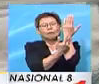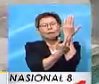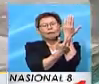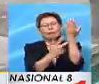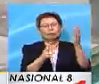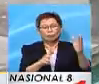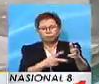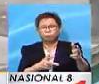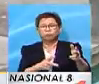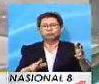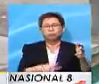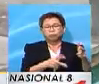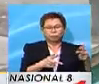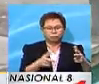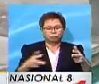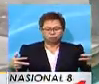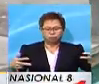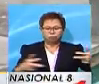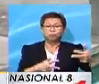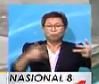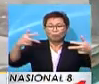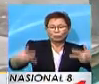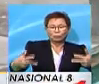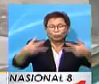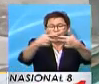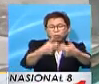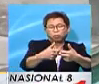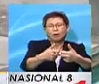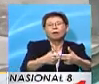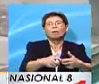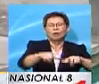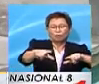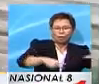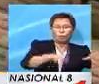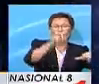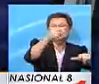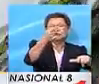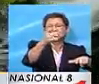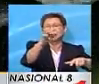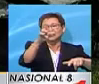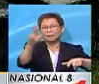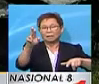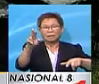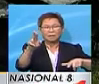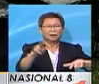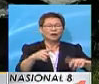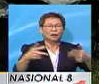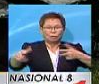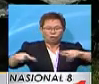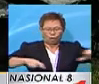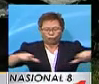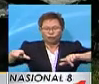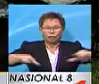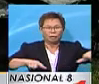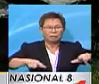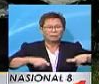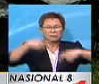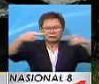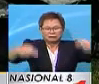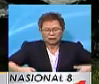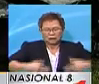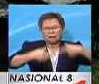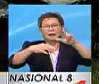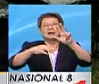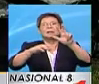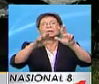lalu melanggar kenderaan yang lain kemalangan melibatkan Lori tanker hidrokloric acid Lori membawa muatan tayar 5